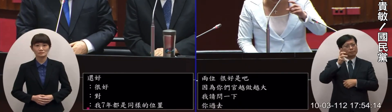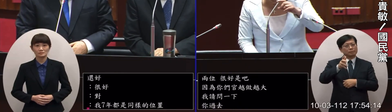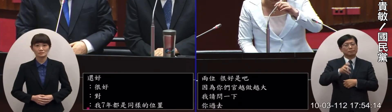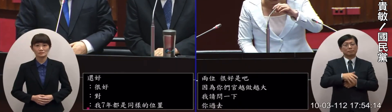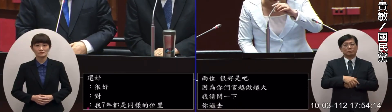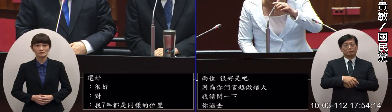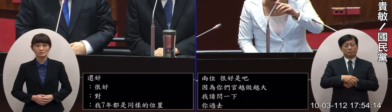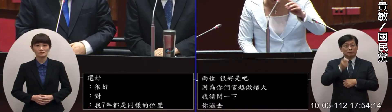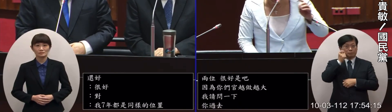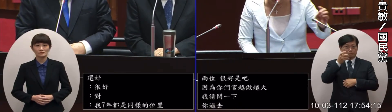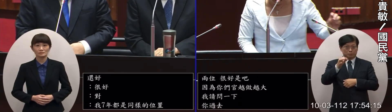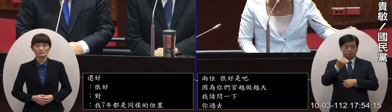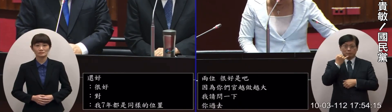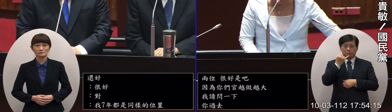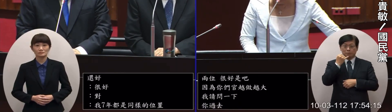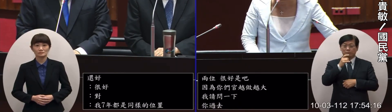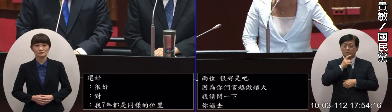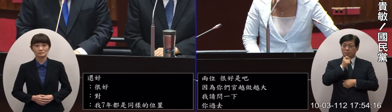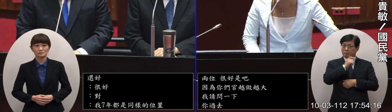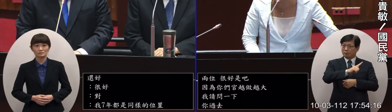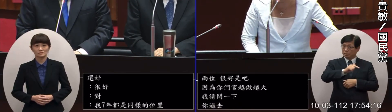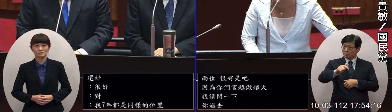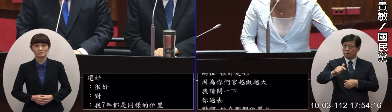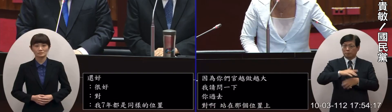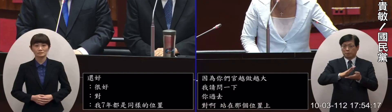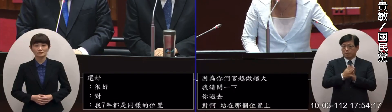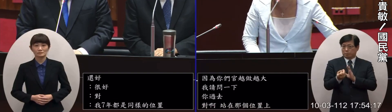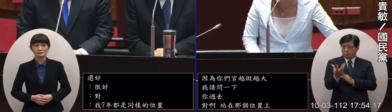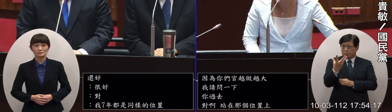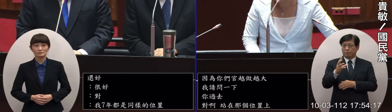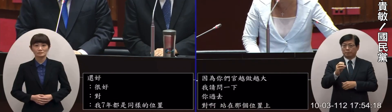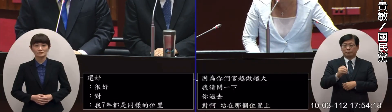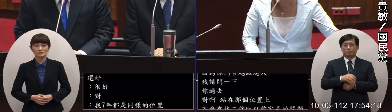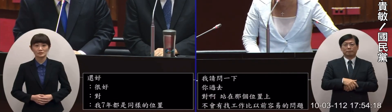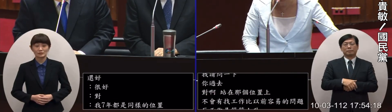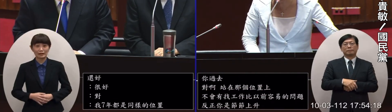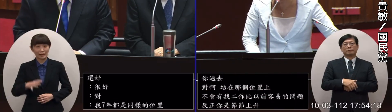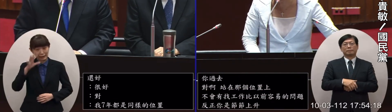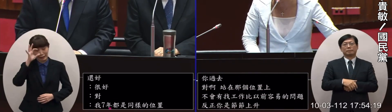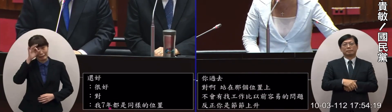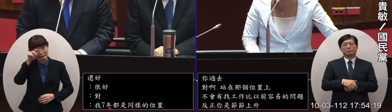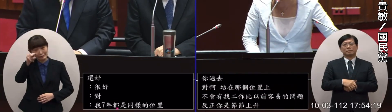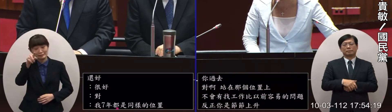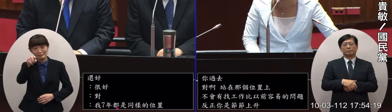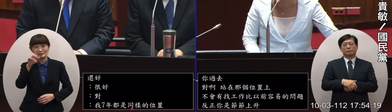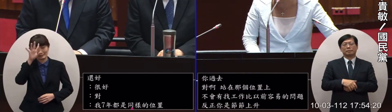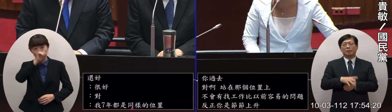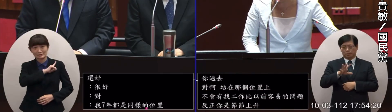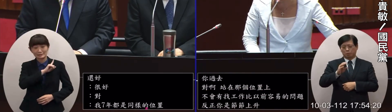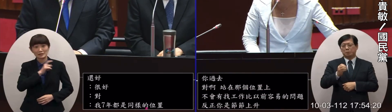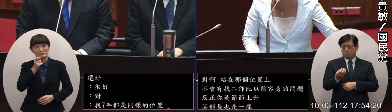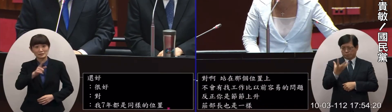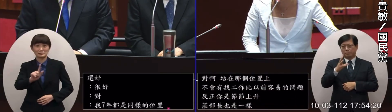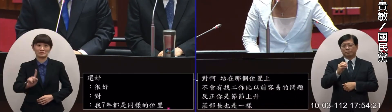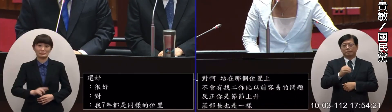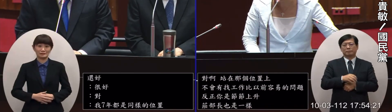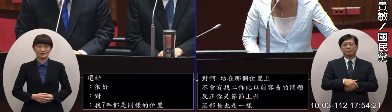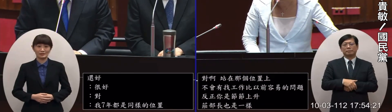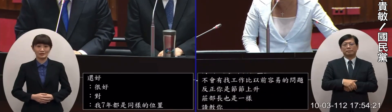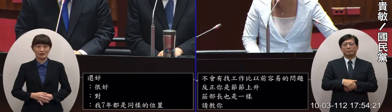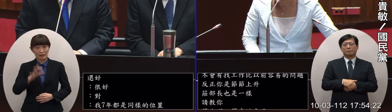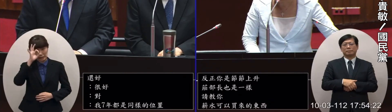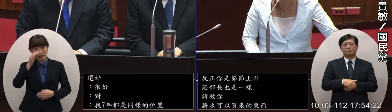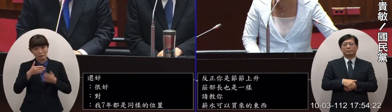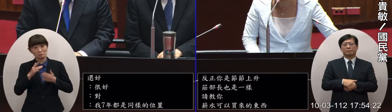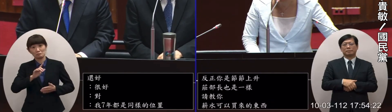你，这个薪水可以买来的东西呢，有没有变多？ 哎，是看你买什么样的东西。 有没有买变多就是了。 你看你是买